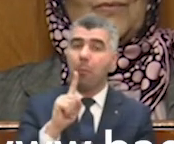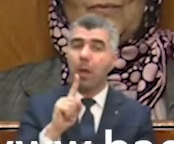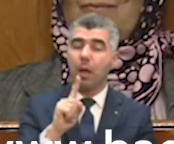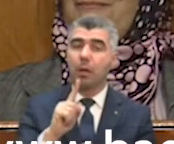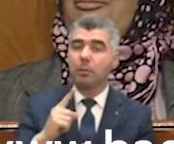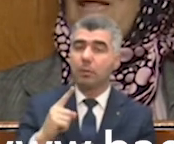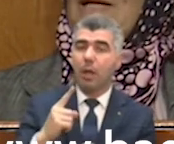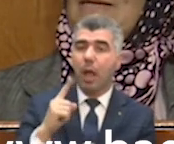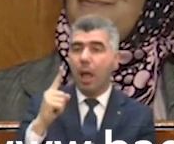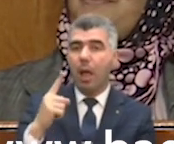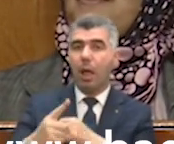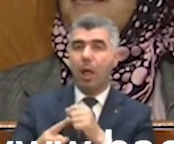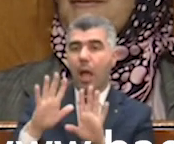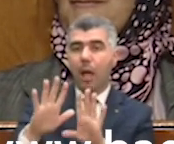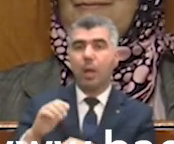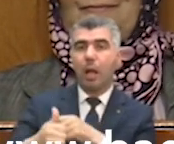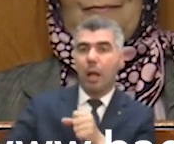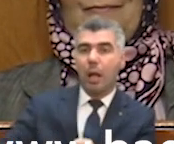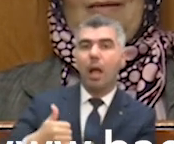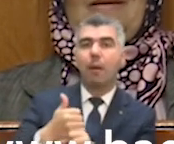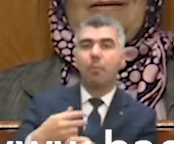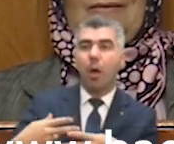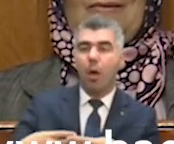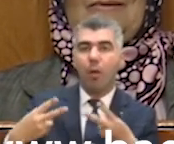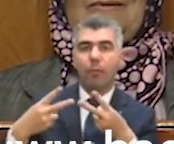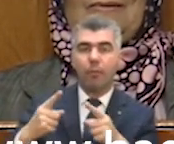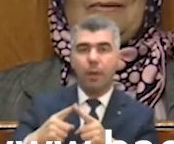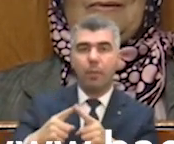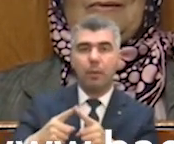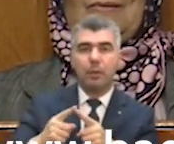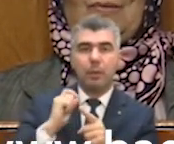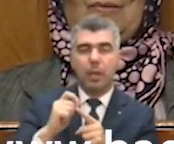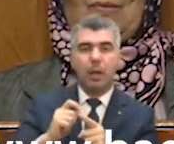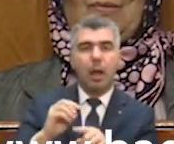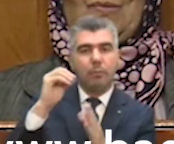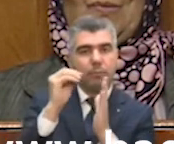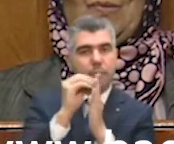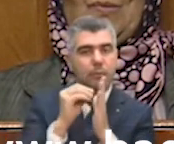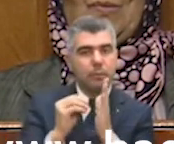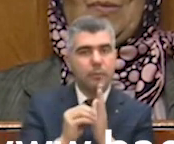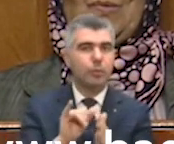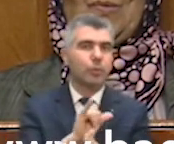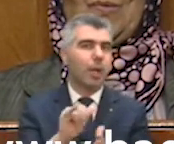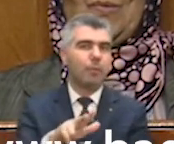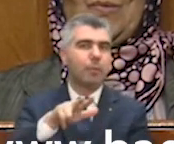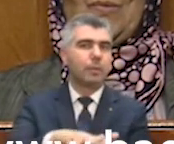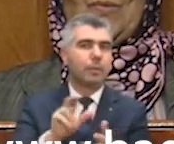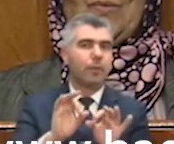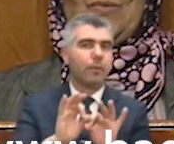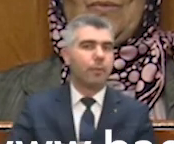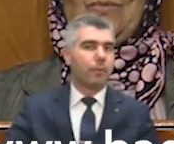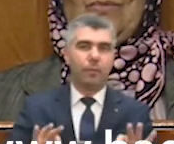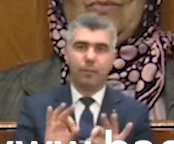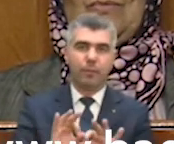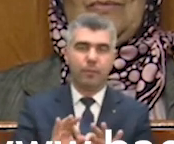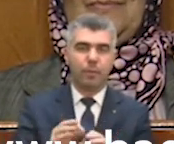مرور عقد ونصف من الزمن على نشر هذه المادة إلا أنها لم تجد لها سبيلا إلى التفعيل. لذلك السيد